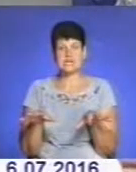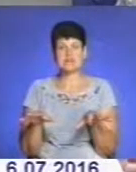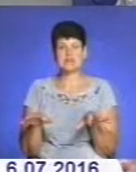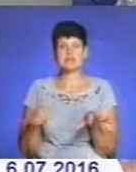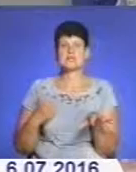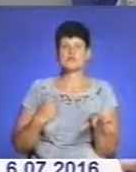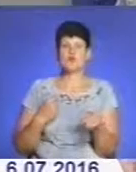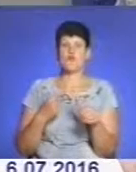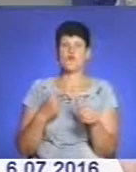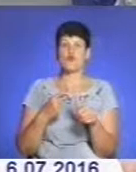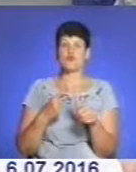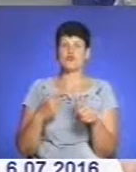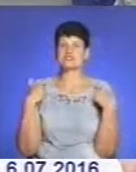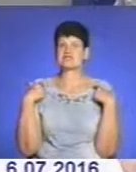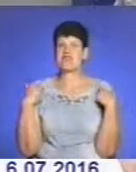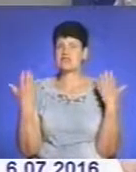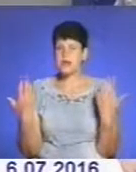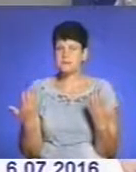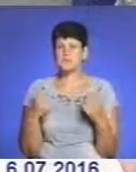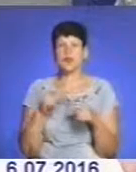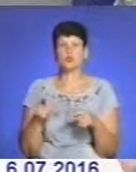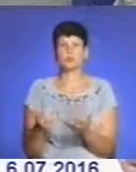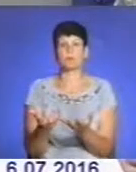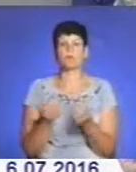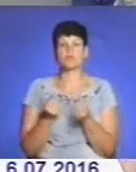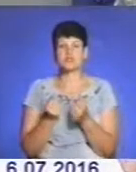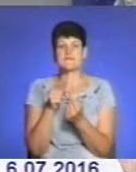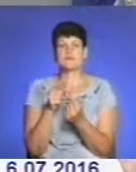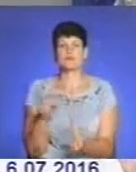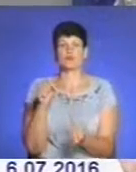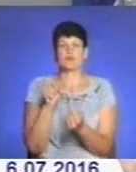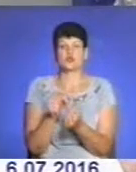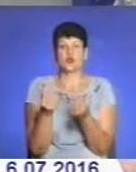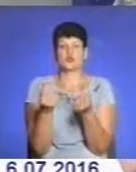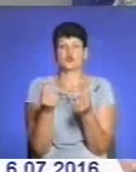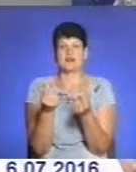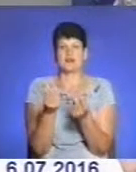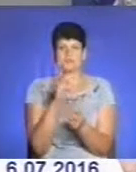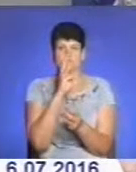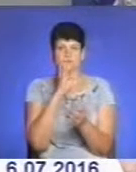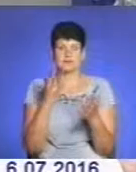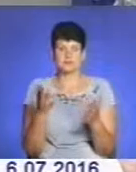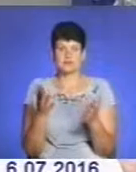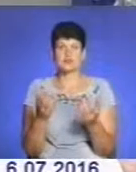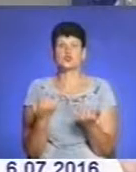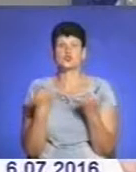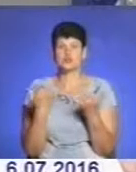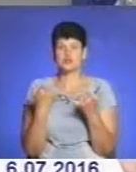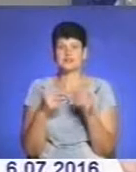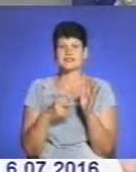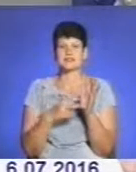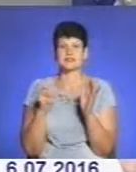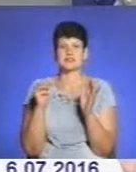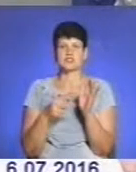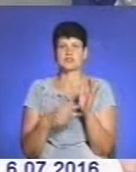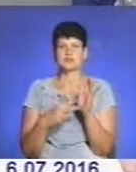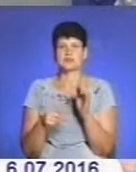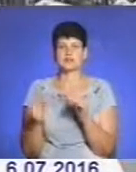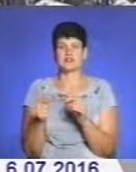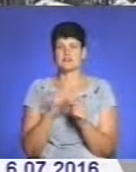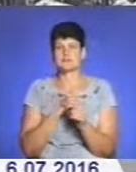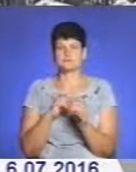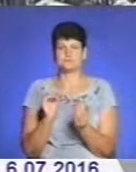звання, люди отримують відповідно і більше грошове забезпечення. Мінімальне на сьогоднішній день 7070 гривень. Чи багато